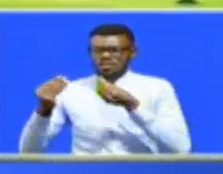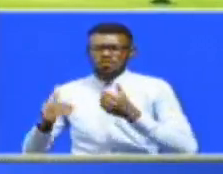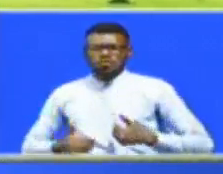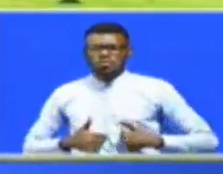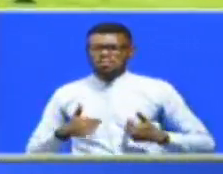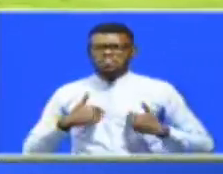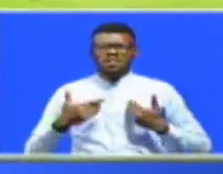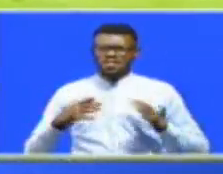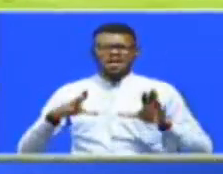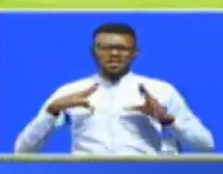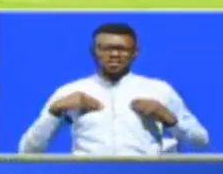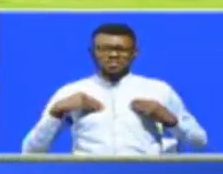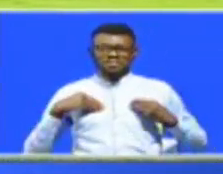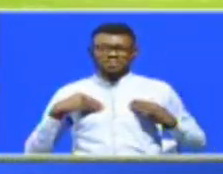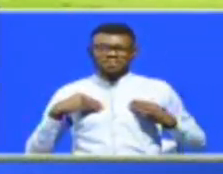hivyo.